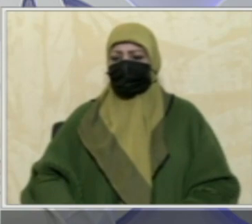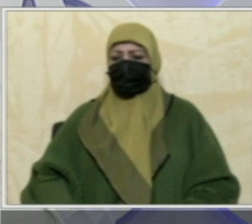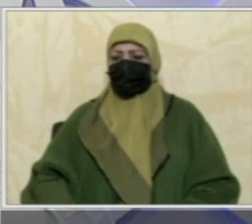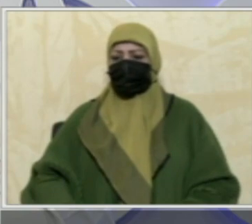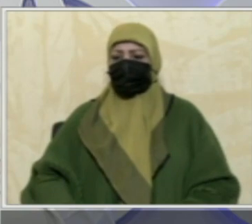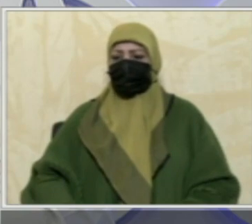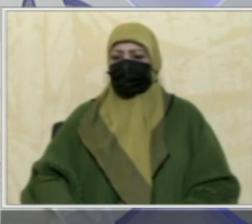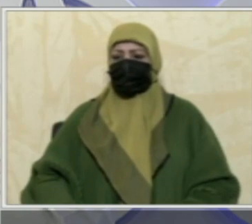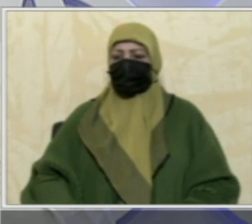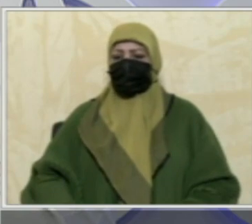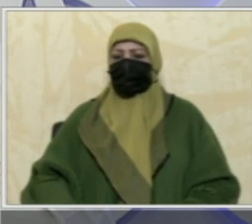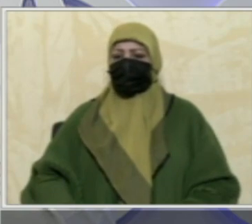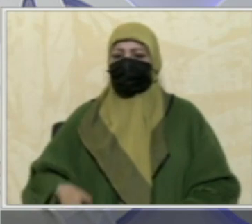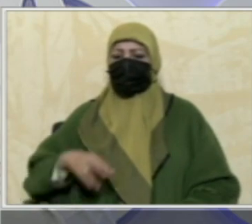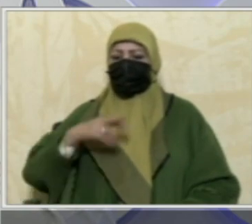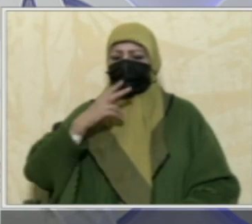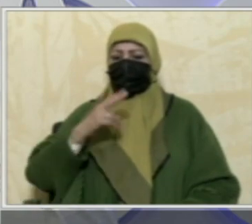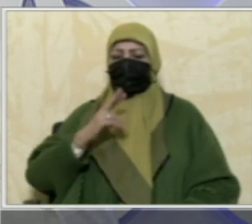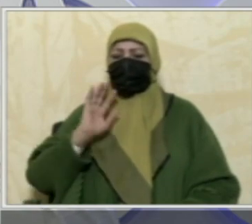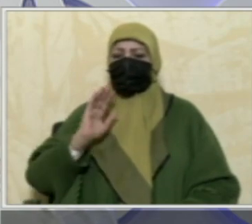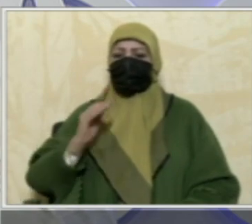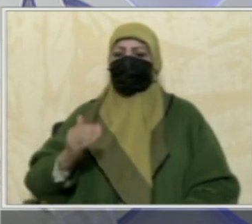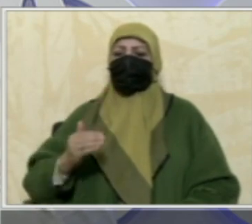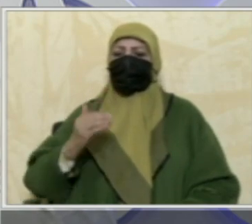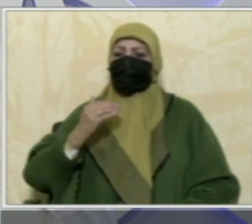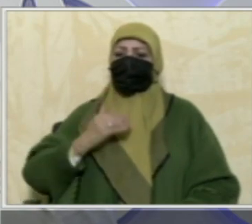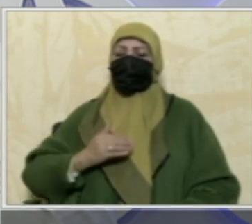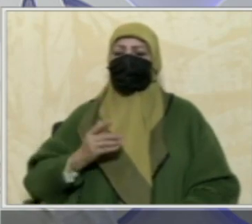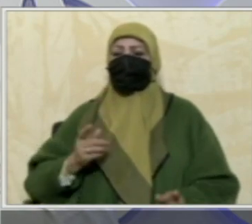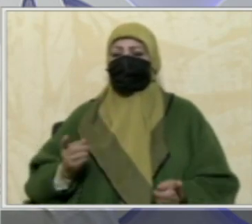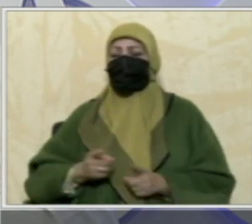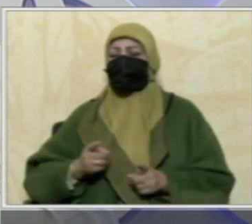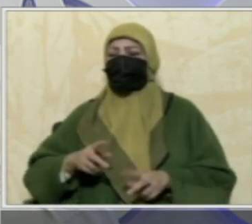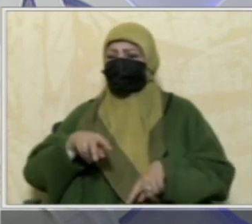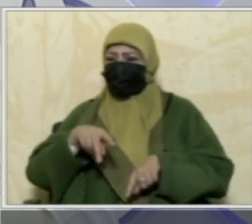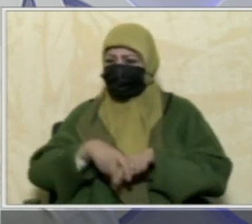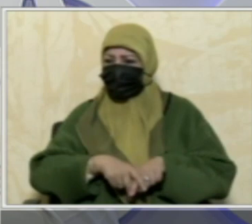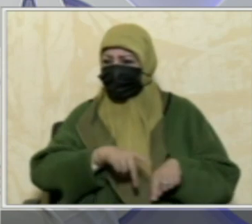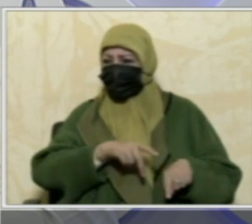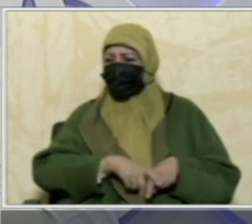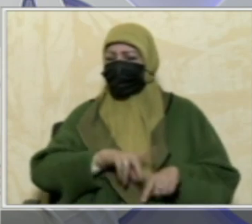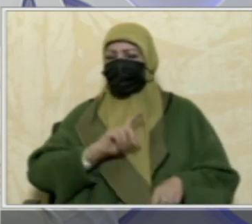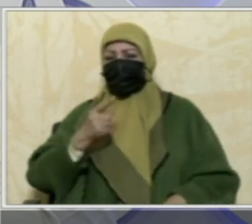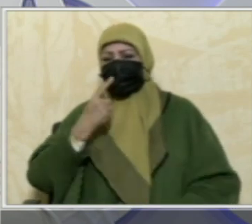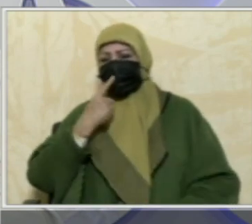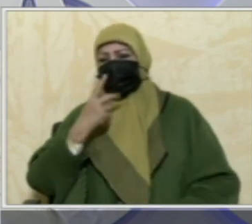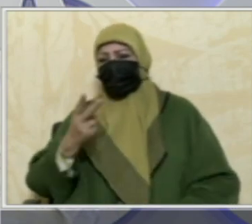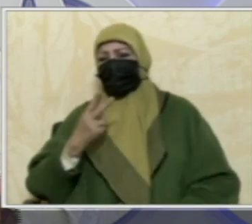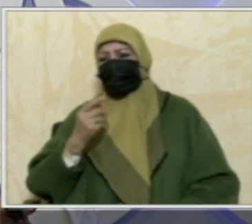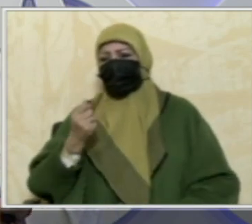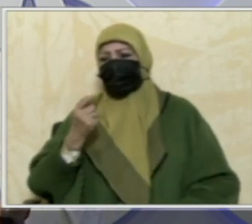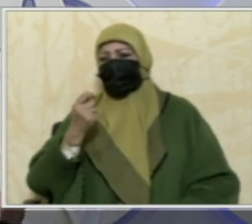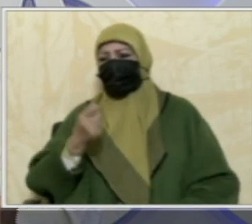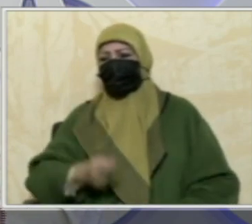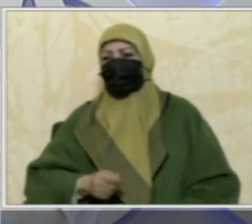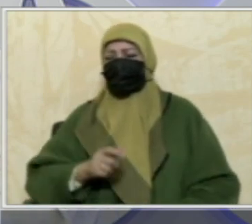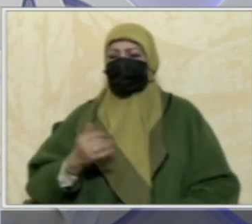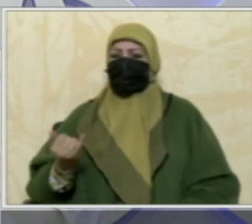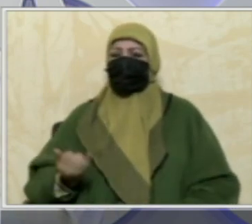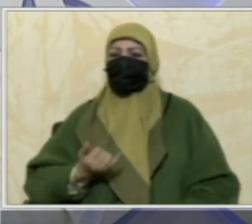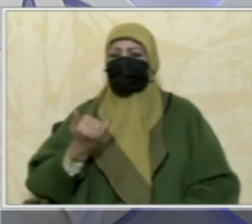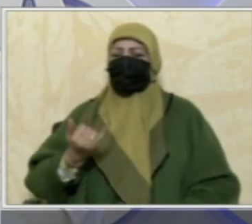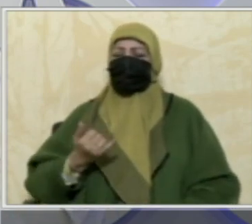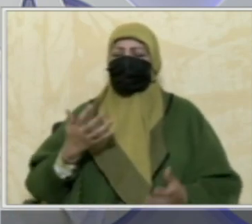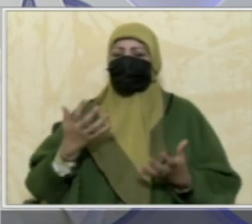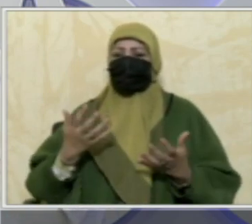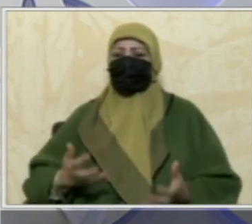لا نضيق على الناس لا في السن ولا في العيوب الخفيفه لا نضيق على الناس الان